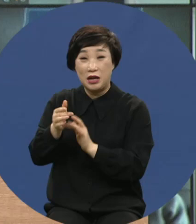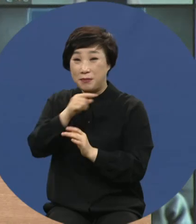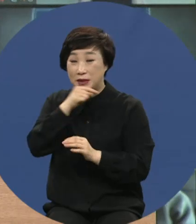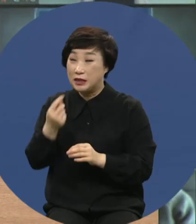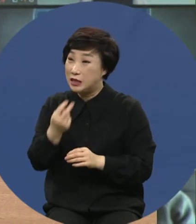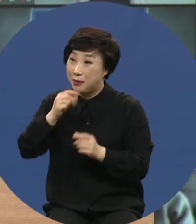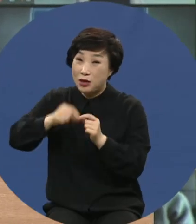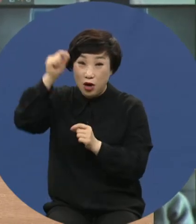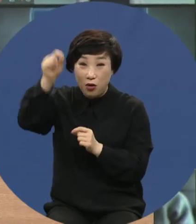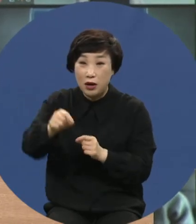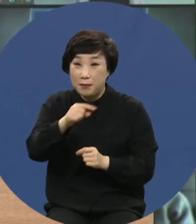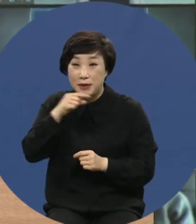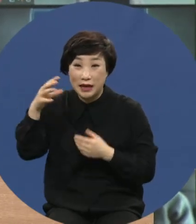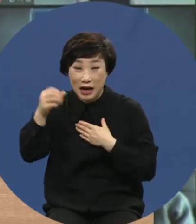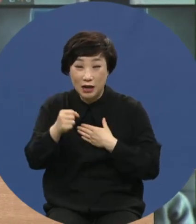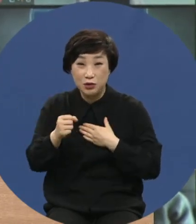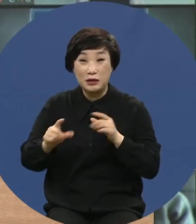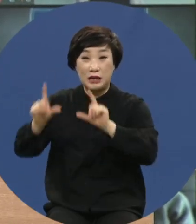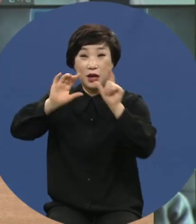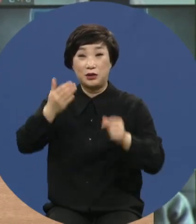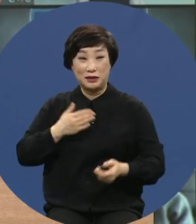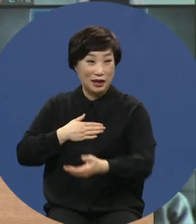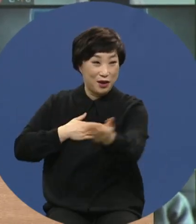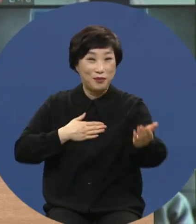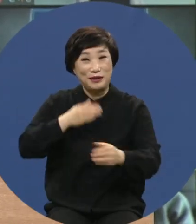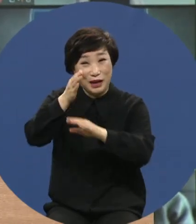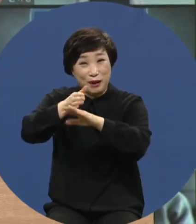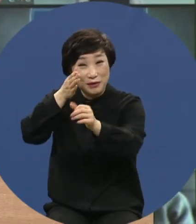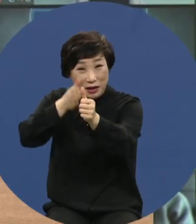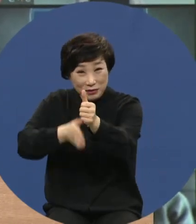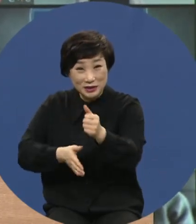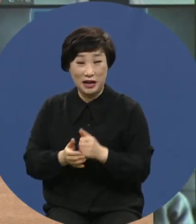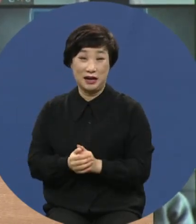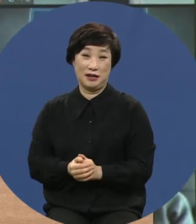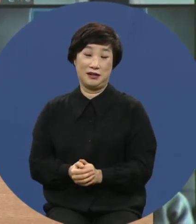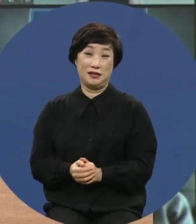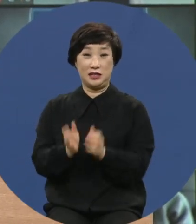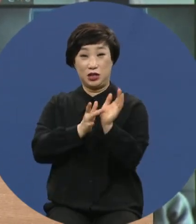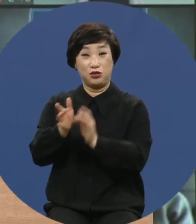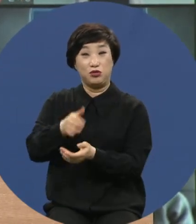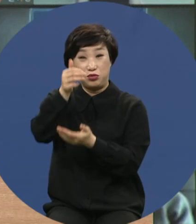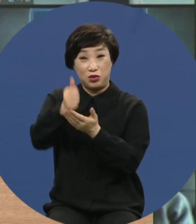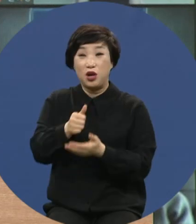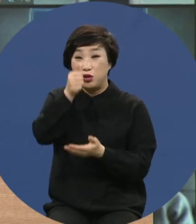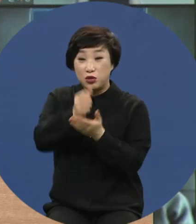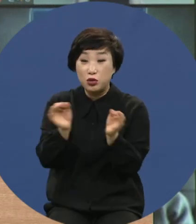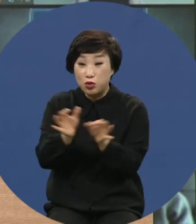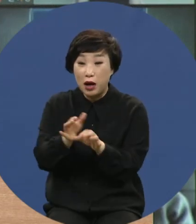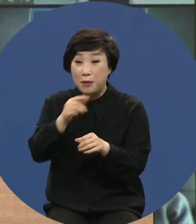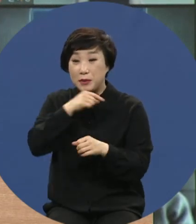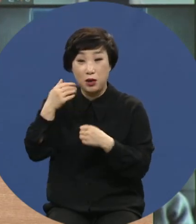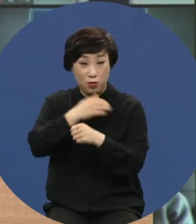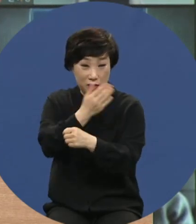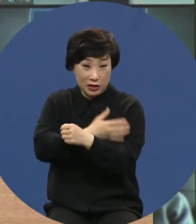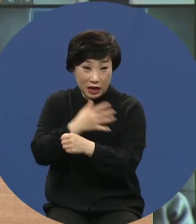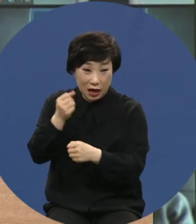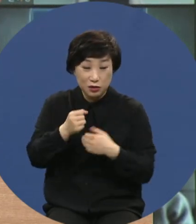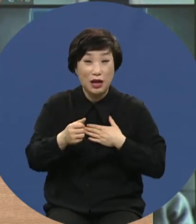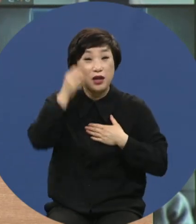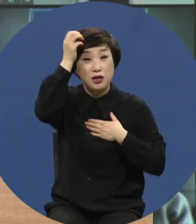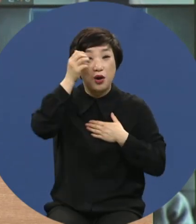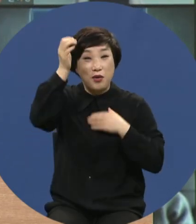병원한 생명의 피에 생명으로 살게 된 것 감사하자. 예수의 속죄의 피의 권세로 내